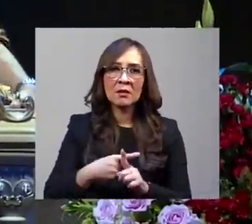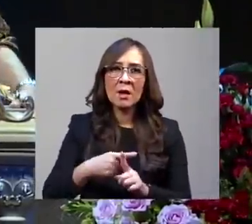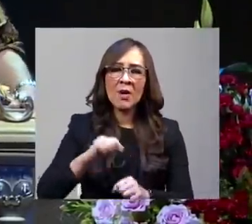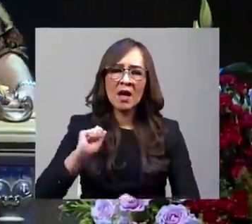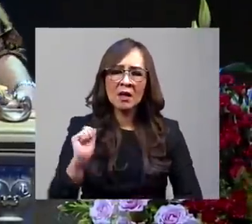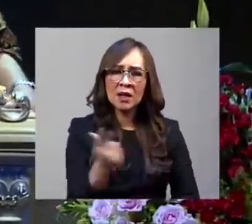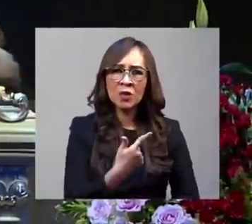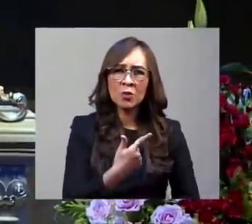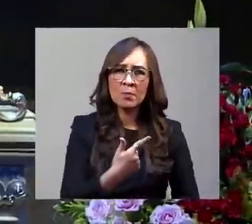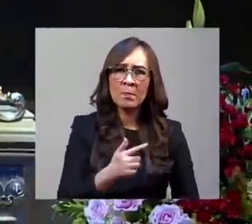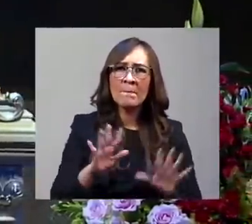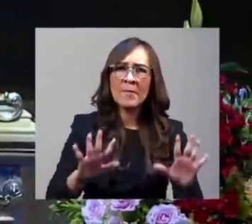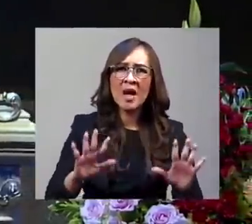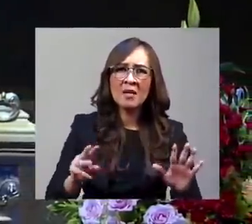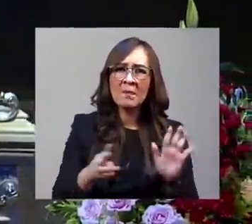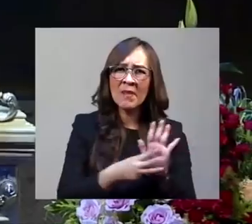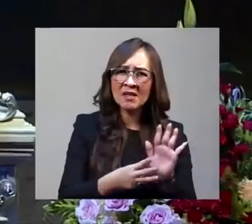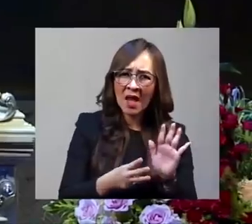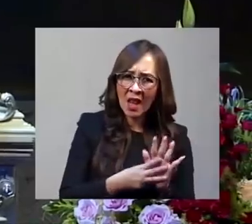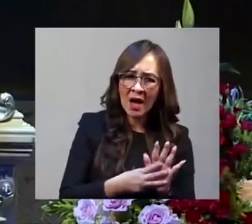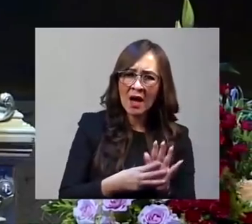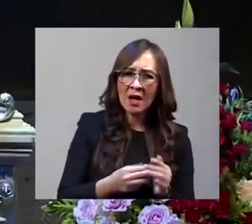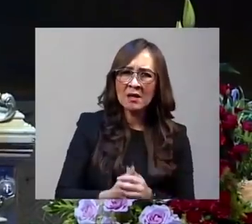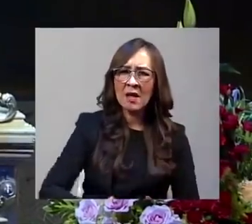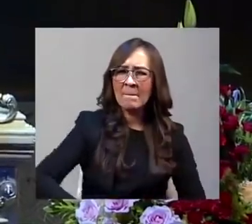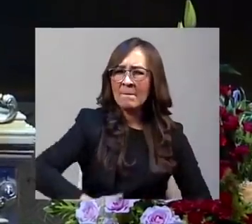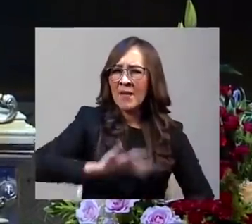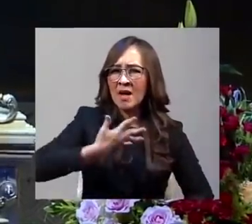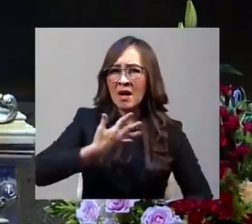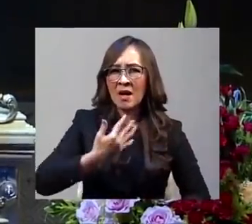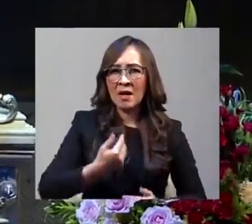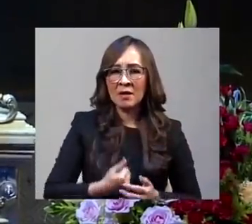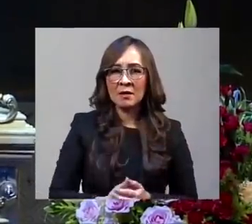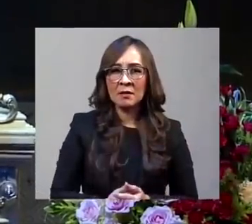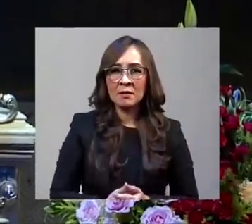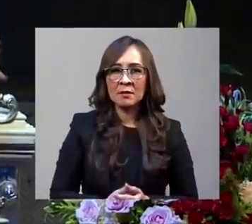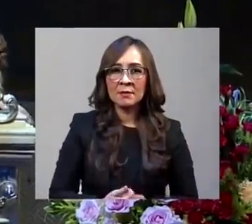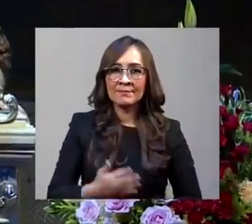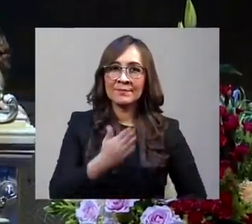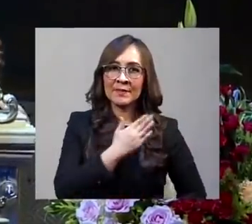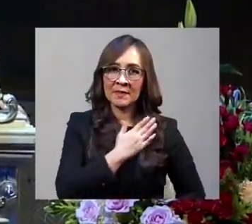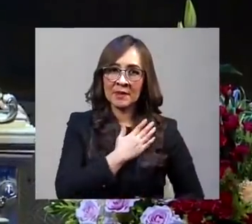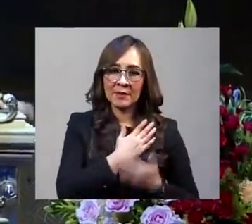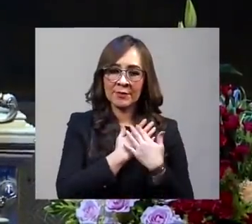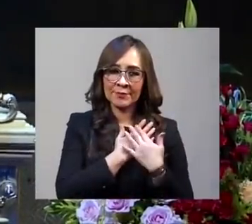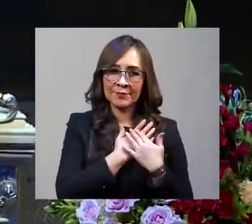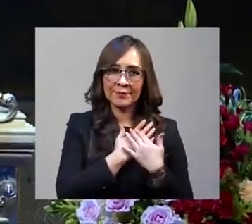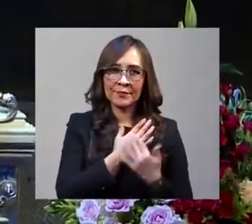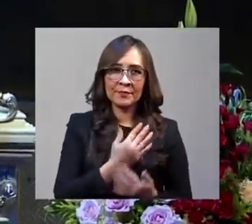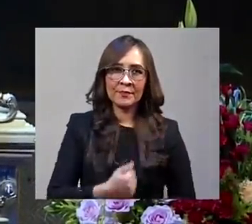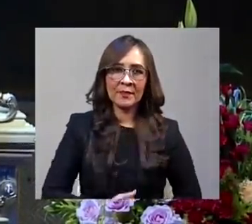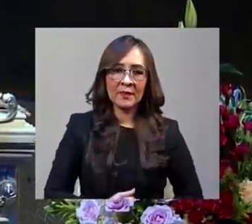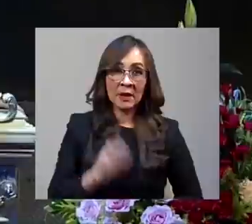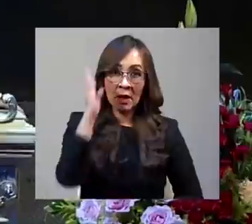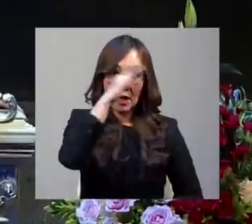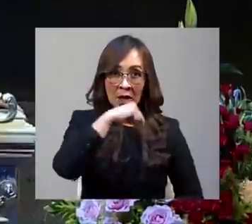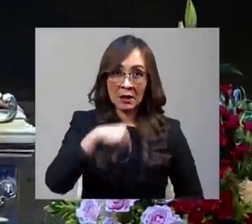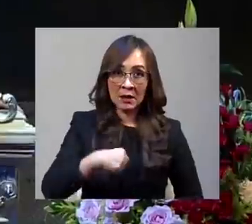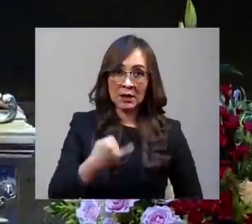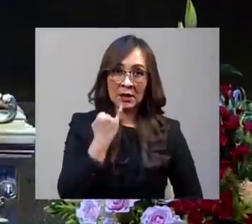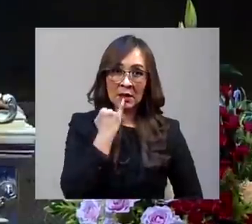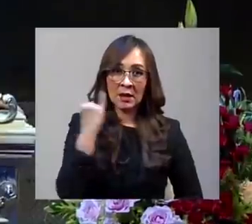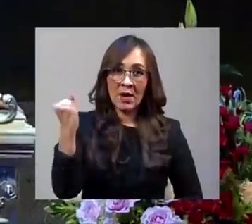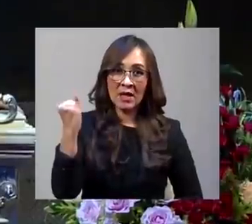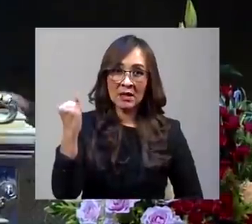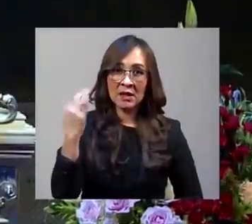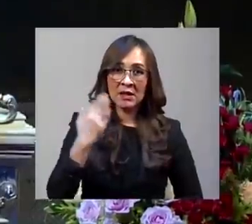kepahitan. Makin lama saya makin tertekan dalam menghadapi semuanya. Taruh tangan kananmu di dada. Dan hari ini imani, saya makin lama